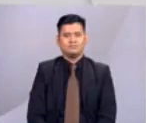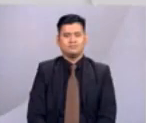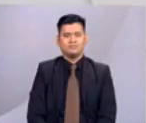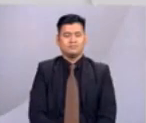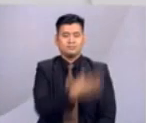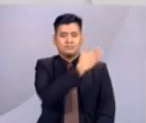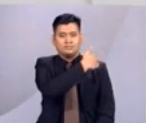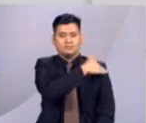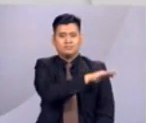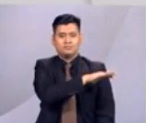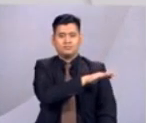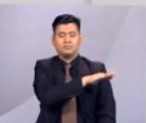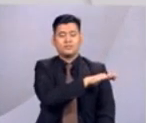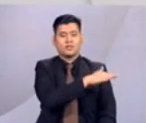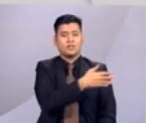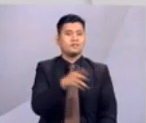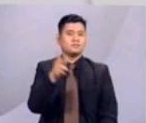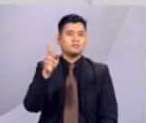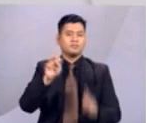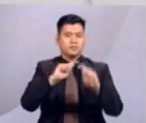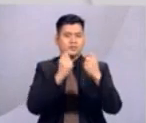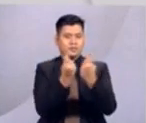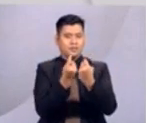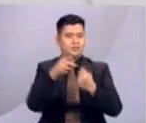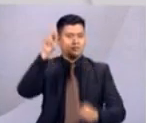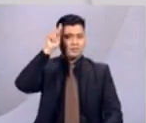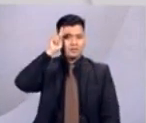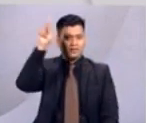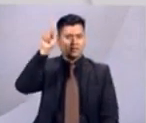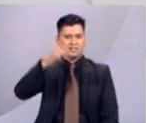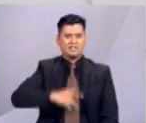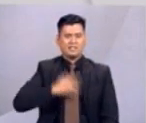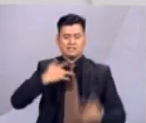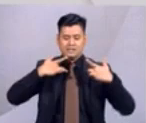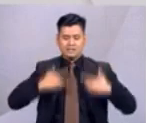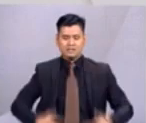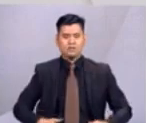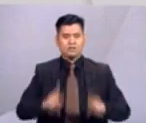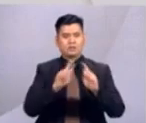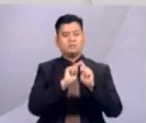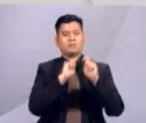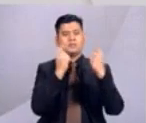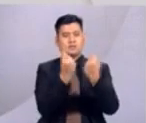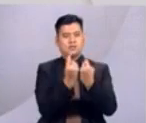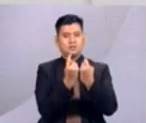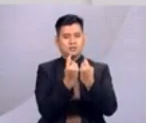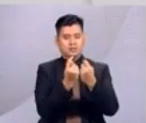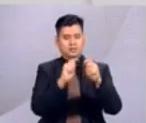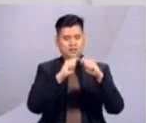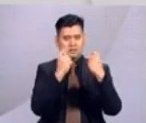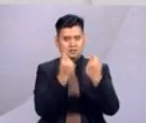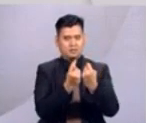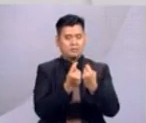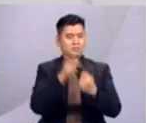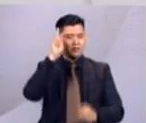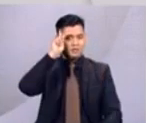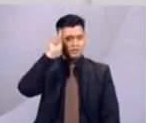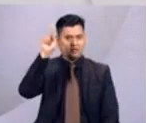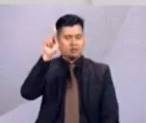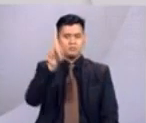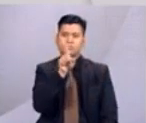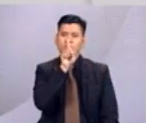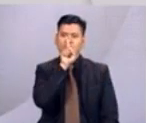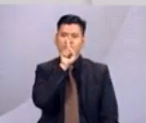Hai bekas pemain The Red Warriors hairizon Khairudin kecewa dengan persatuan bola sepak tonton Kafa yang terus